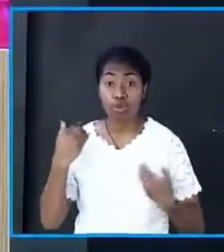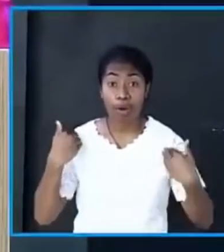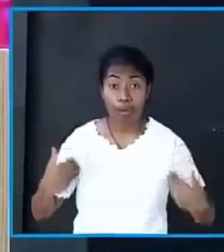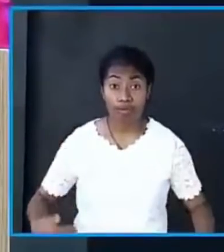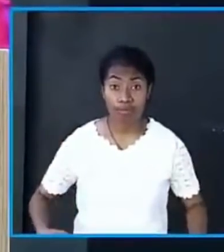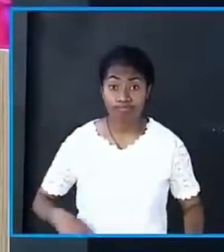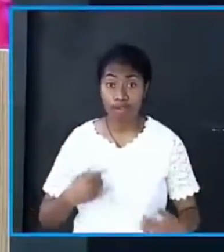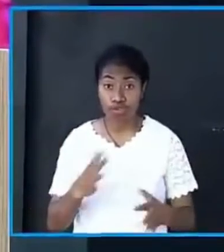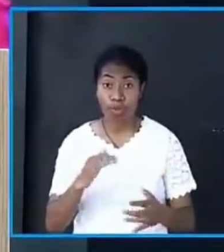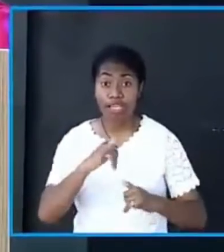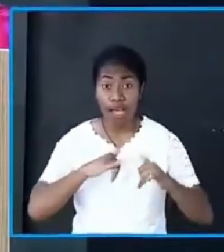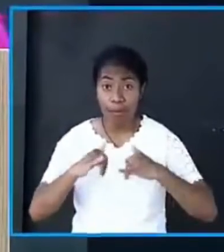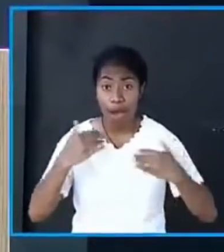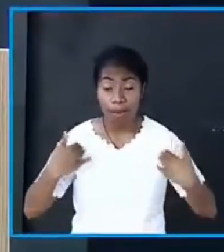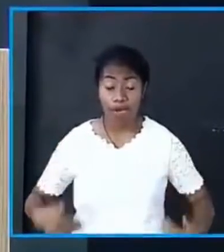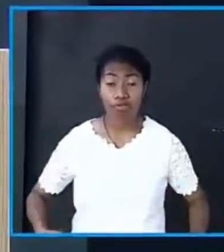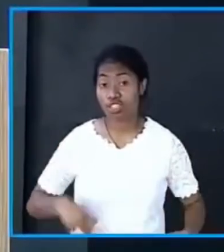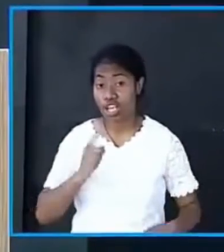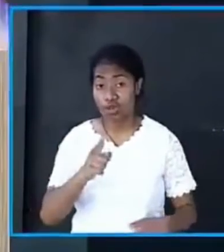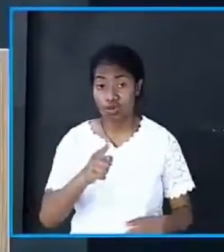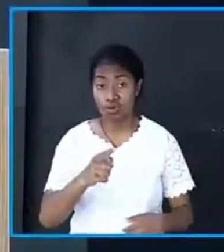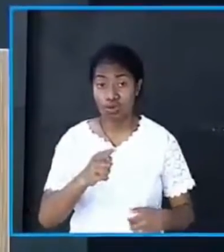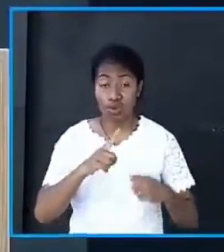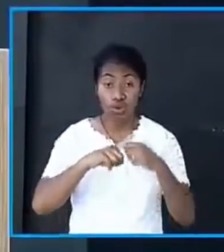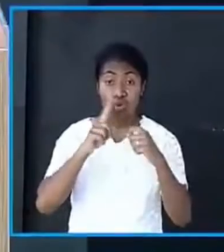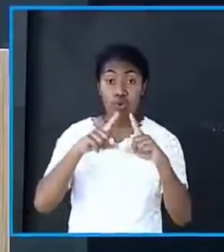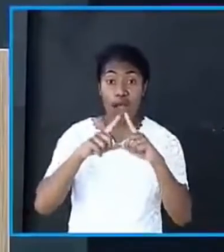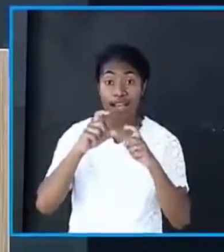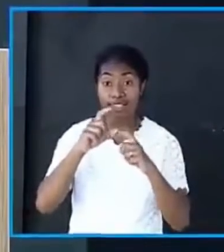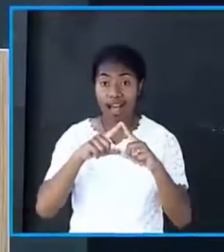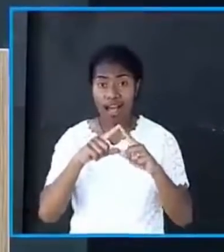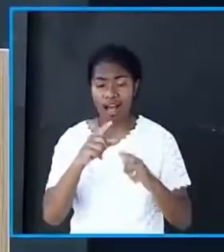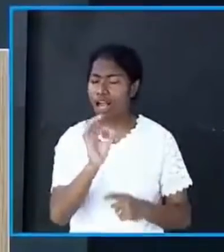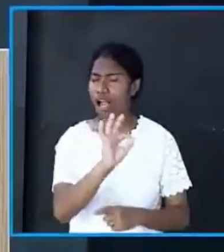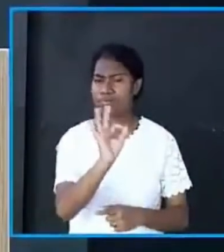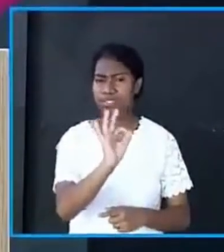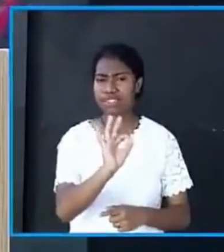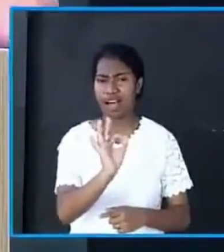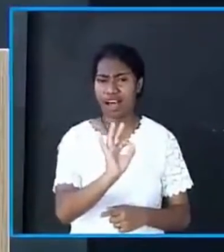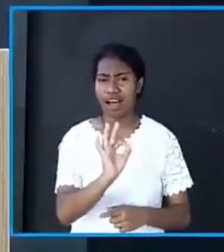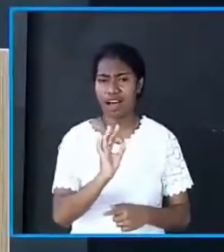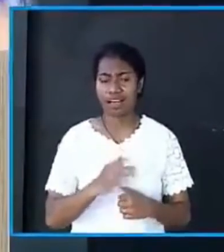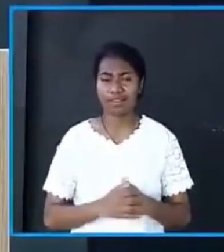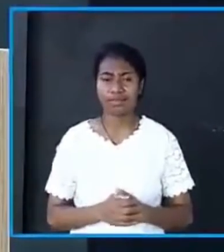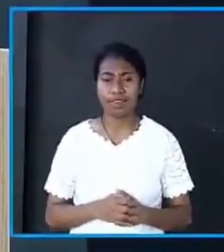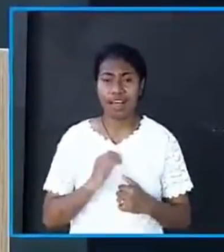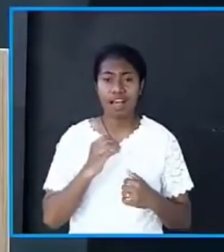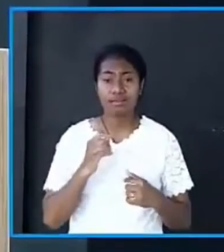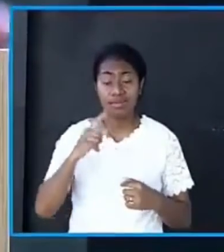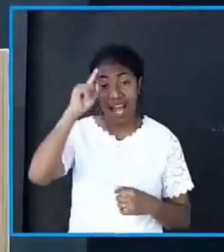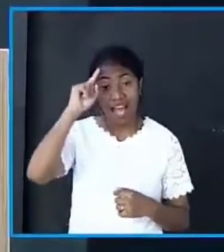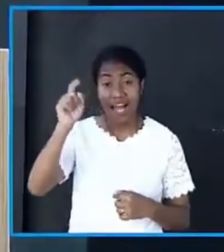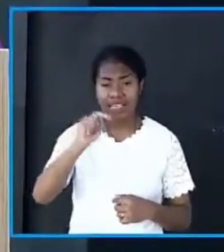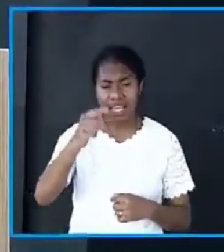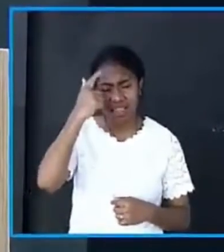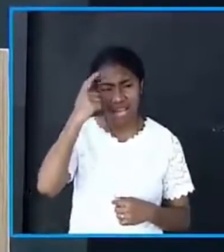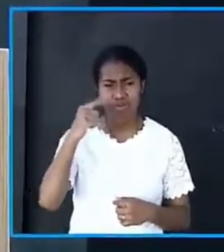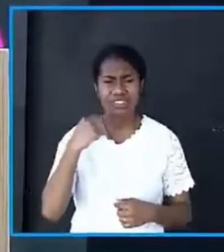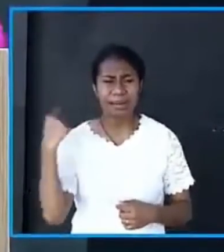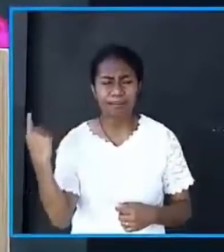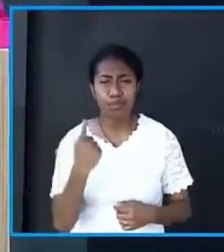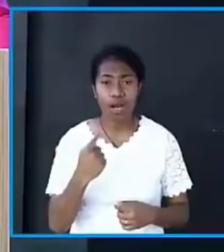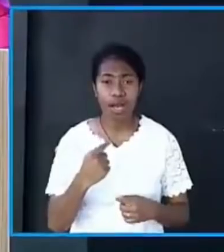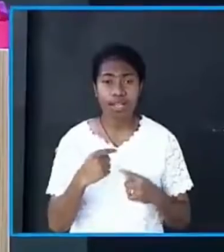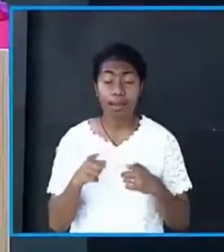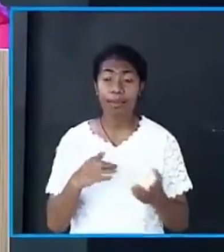menjadi Maha Kuasa tidak bisa Allah maha tahu dia tahu segala sesuatu bisakah dia membagi sifat